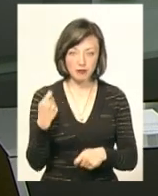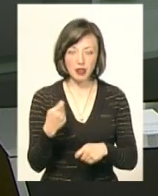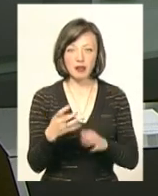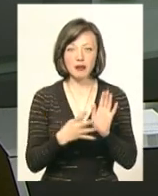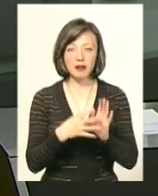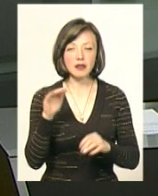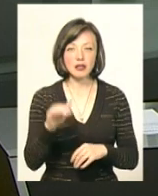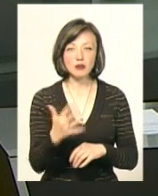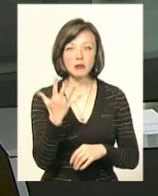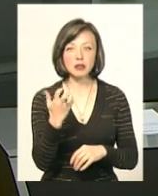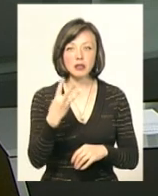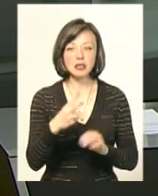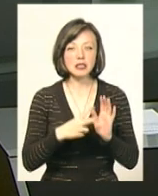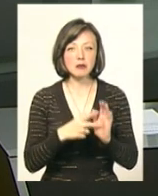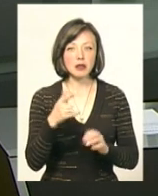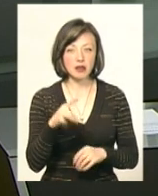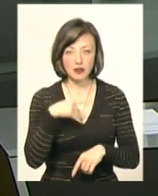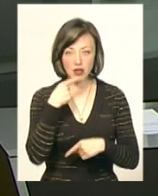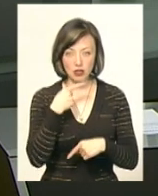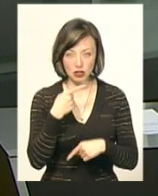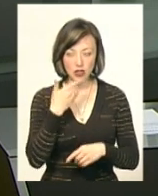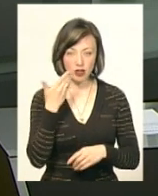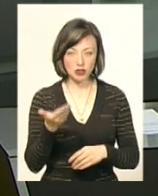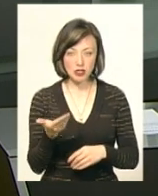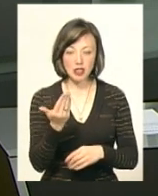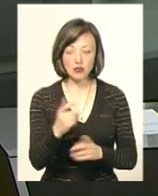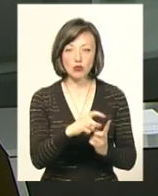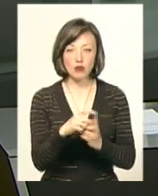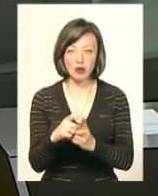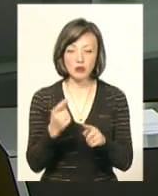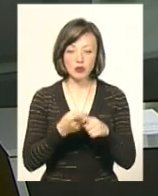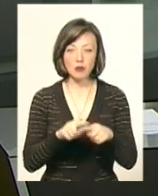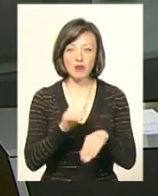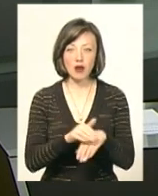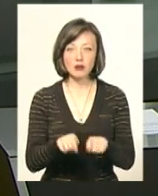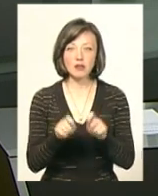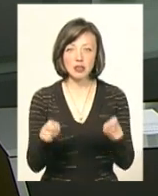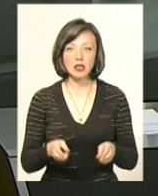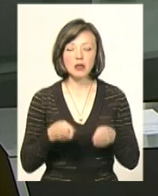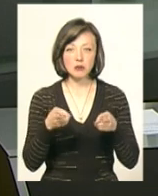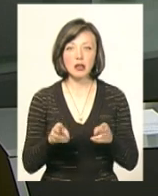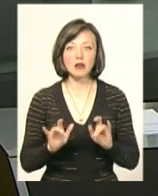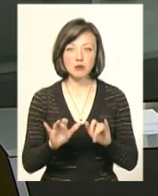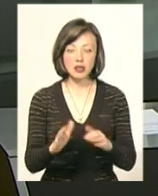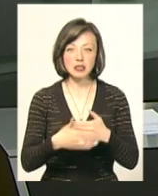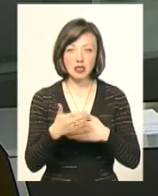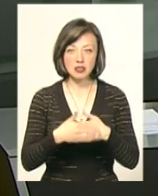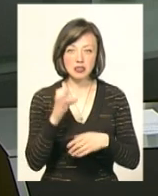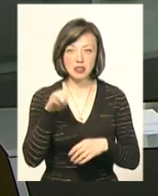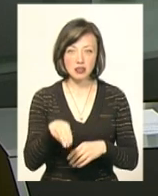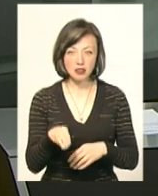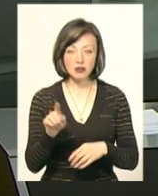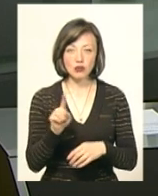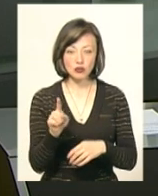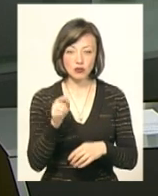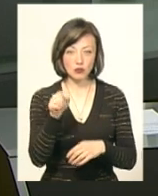склала 9 537 гривень, каже Інна Глега. За її словами, по даному факту відкрито кримінальне провадження. Санкція статті, що